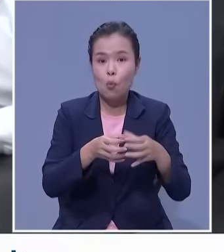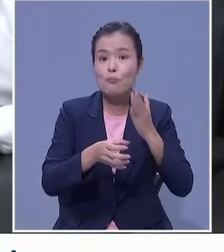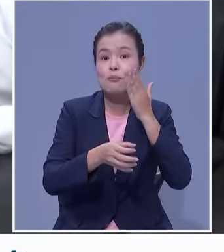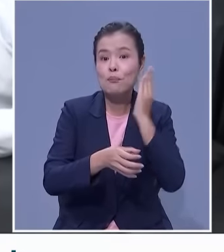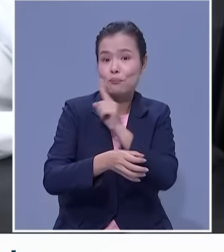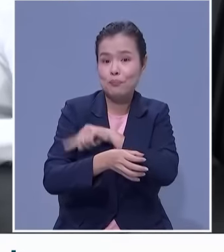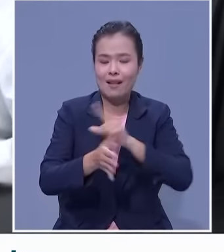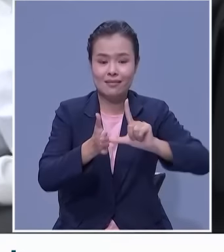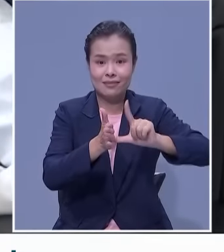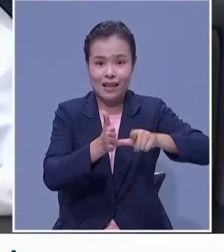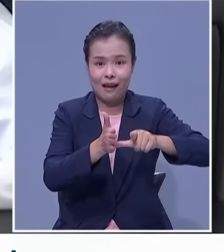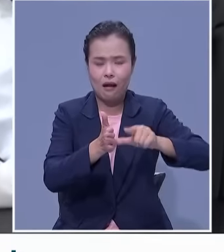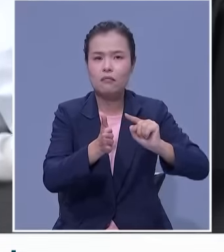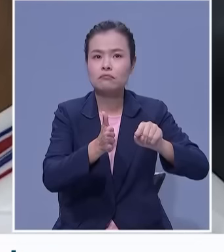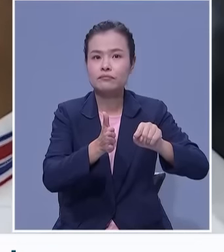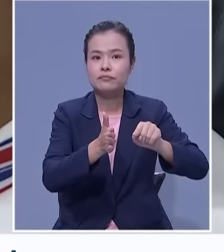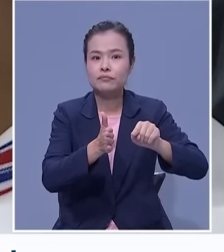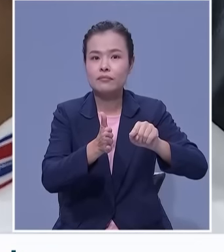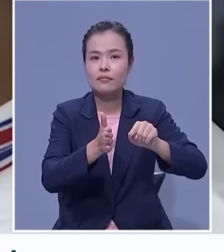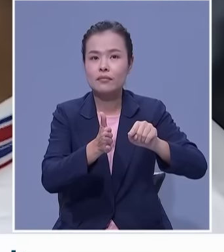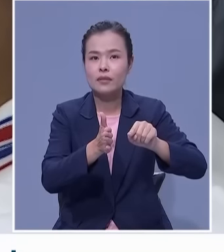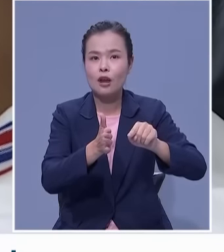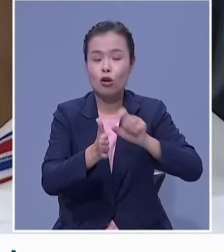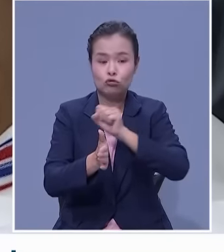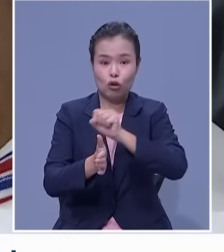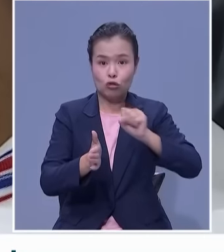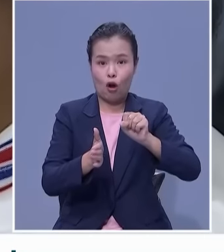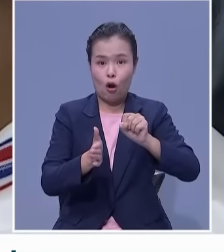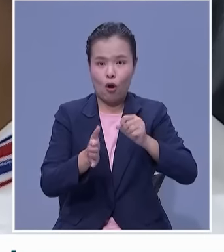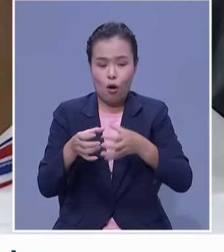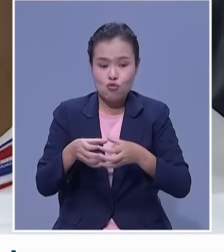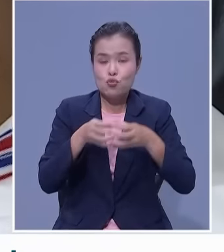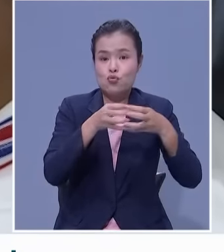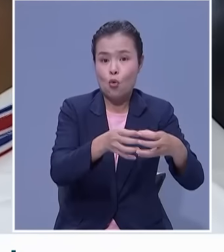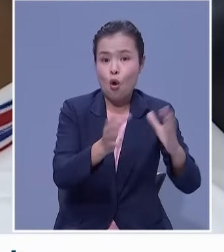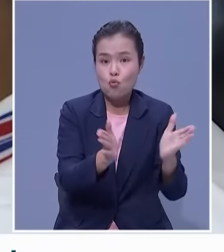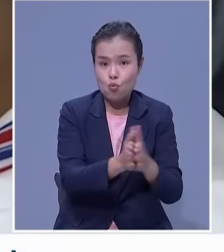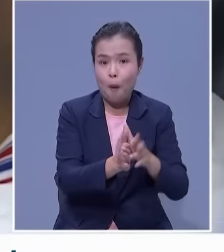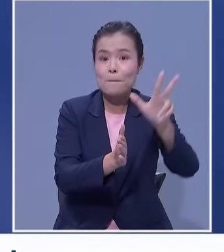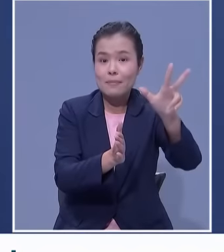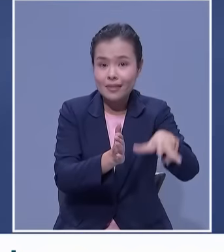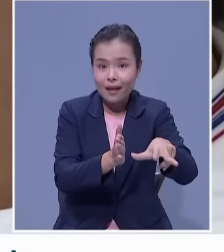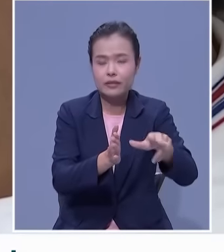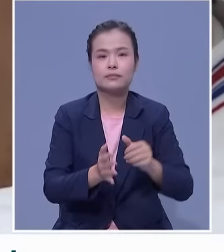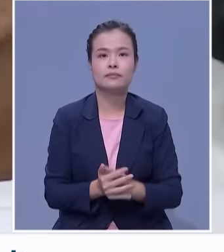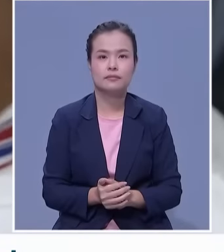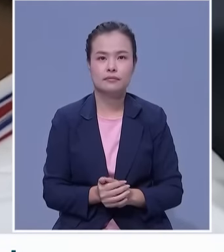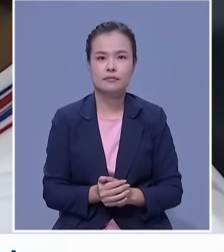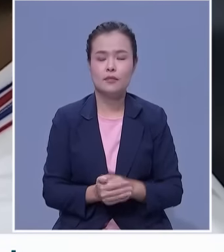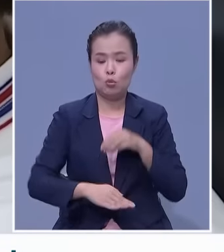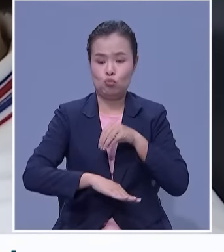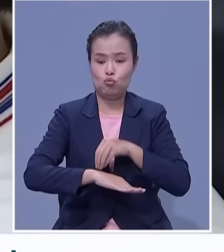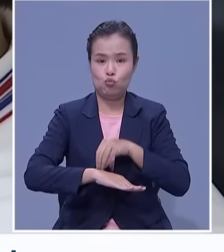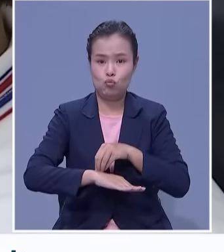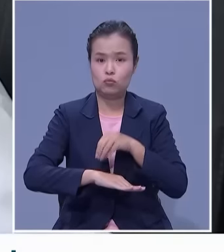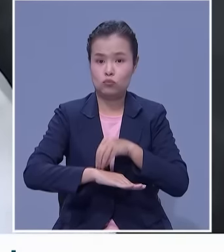พรหมเผ่าเลขาธิการพรรคจะย้ายออกคือจะยกสสเนี่ยออกจากพรรคไปร่วมรัฐบาลกับพรรคเพื่อไทยโดยทิ้งลุงป้อม